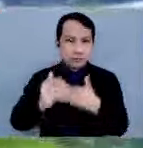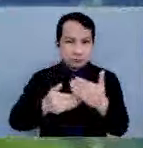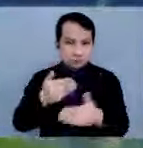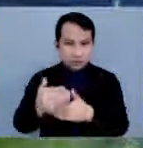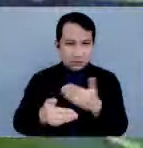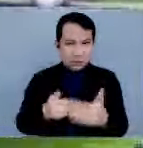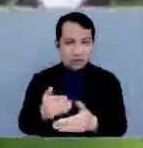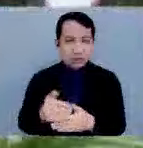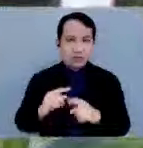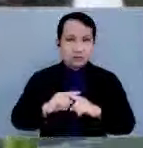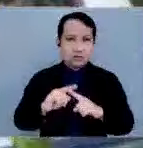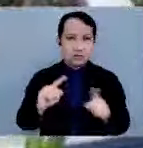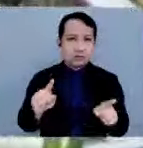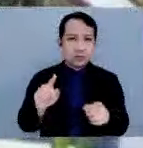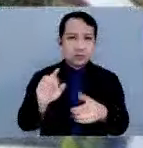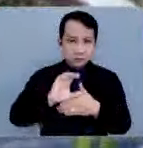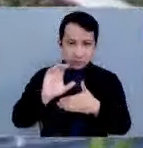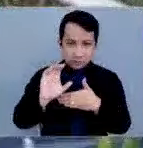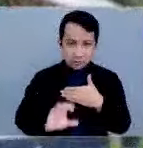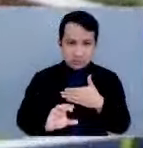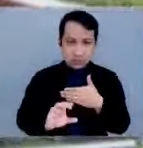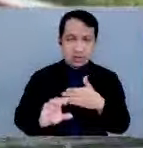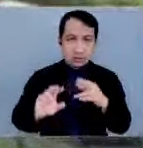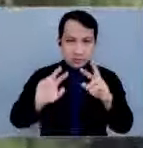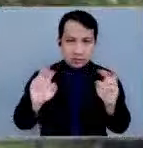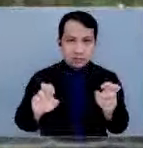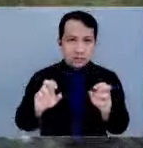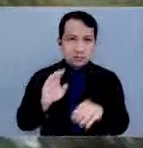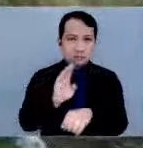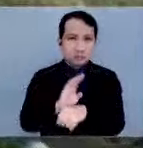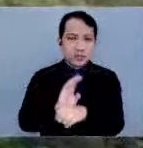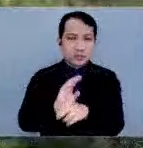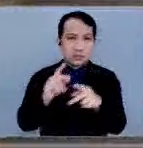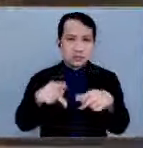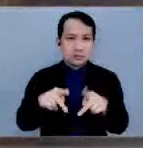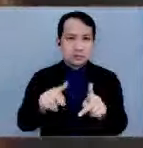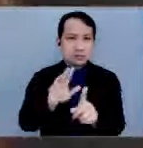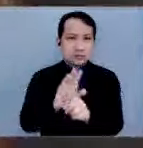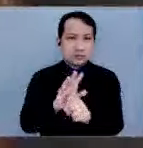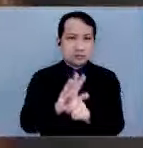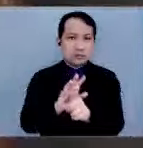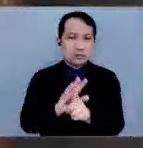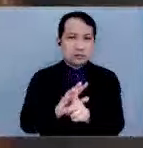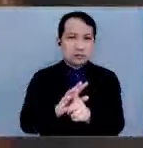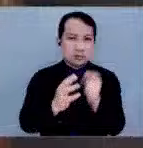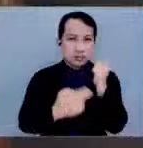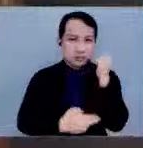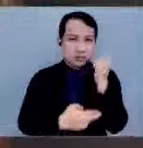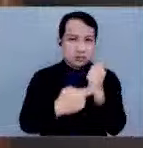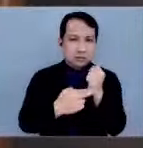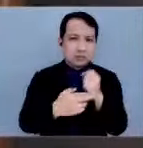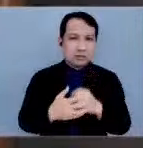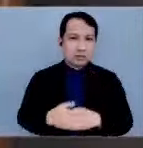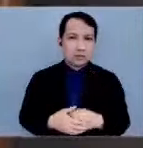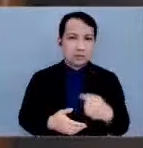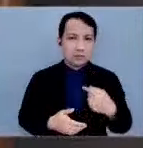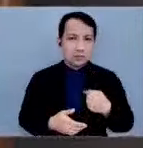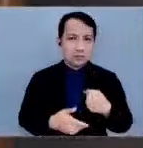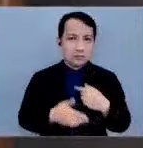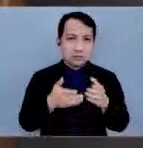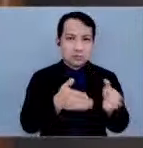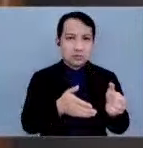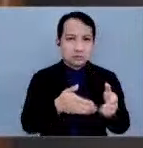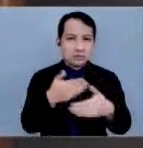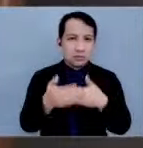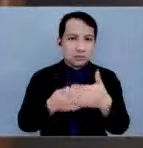Pero kumpleto naman daw sa titulo ng lupa at business permit ang viral na resort. Hindi ko po nagawa ng paraan na ma-process ko po